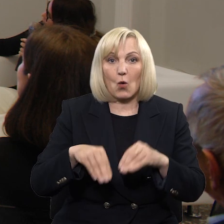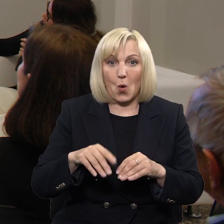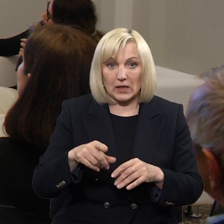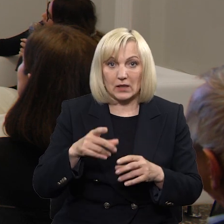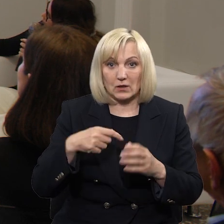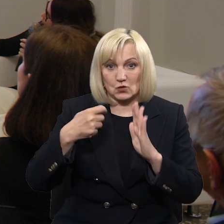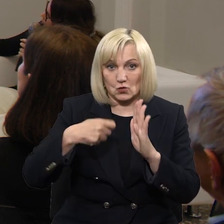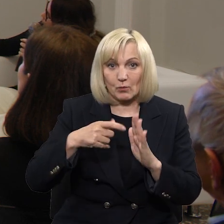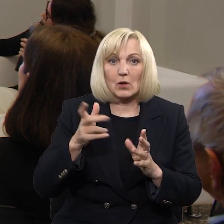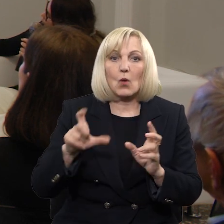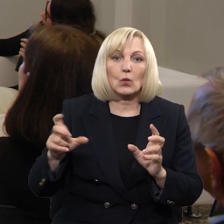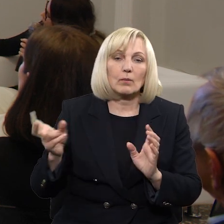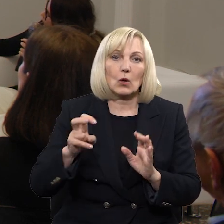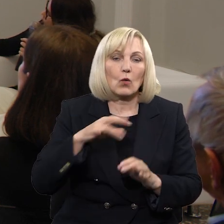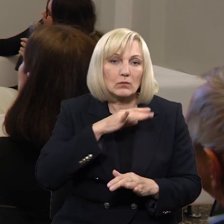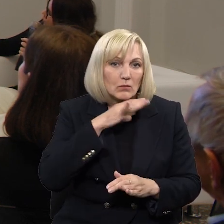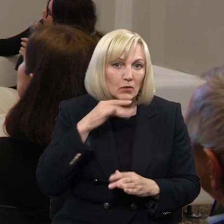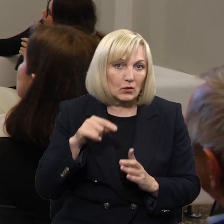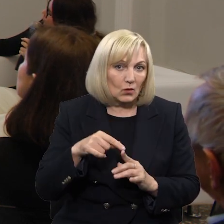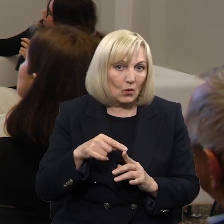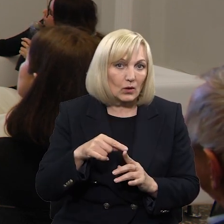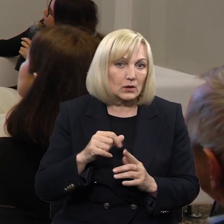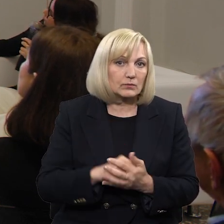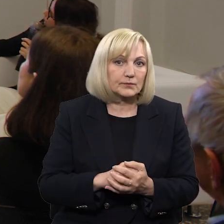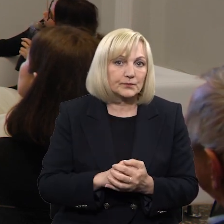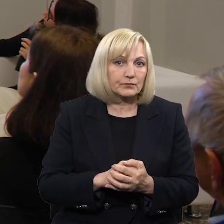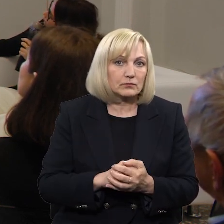съемки которых на самом деле приходит очень много и